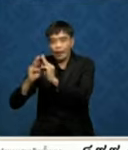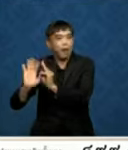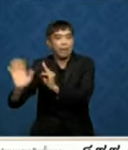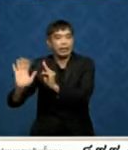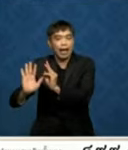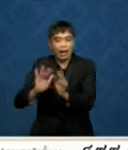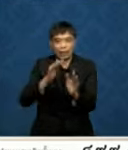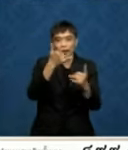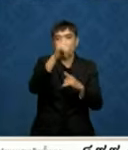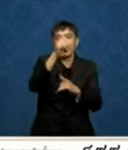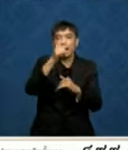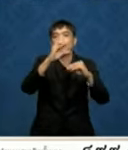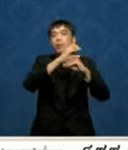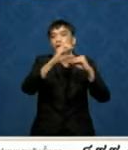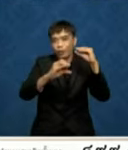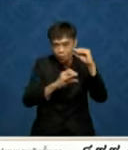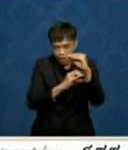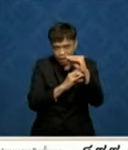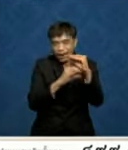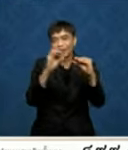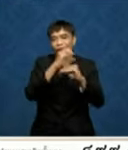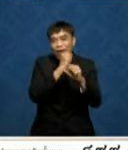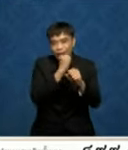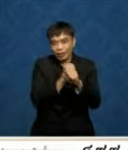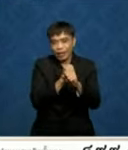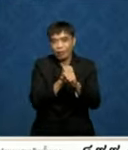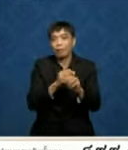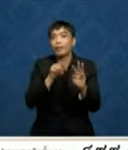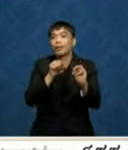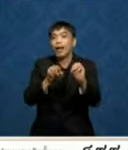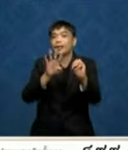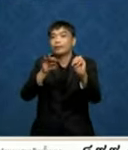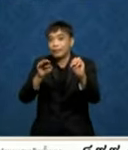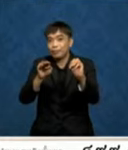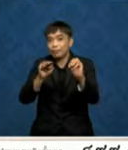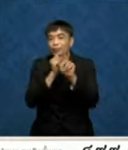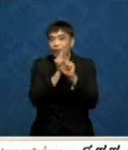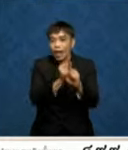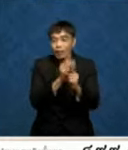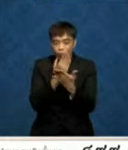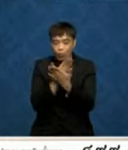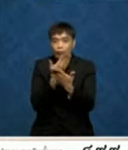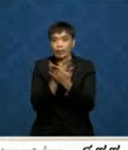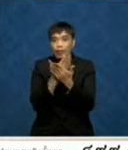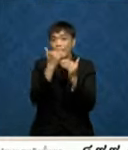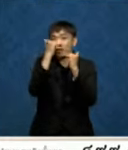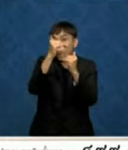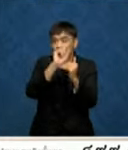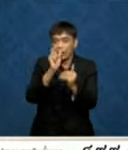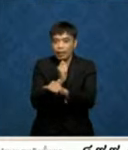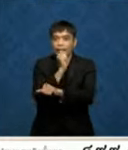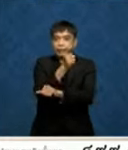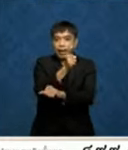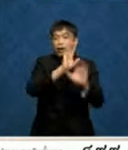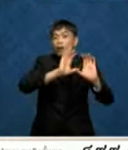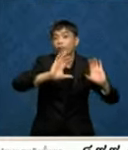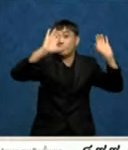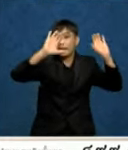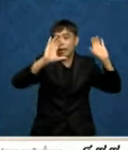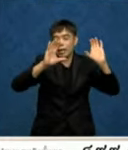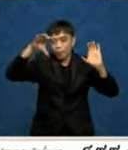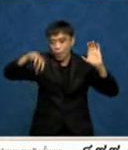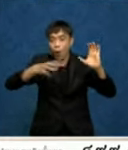ครงการประกอบกับพรบวิธีการงบประมาณมาตรา40กำหนดให้การจ่ายเงินหรือก่อหนี้ผูกพันของหน่วยรับงบประมาณต้องเป็น